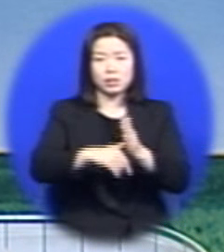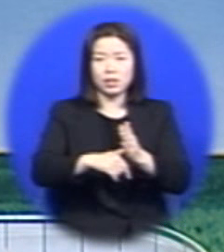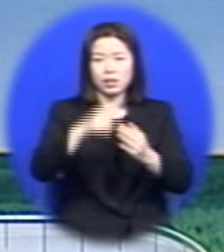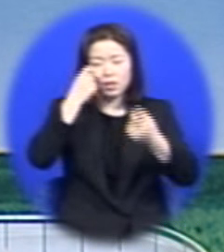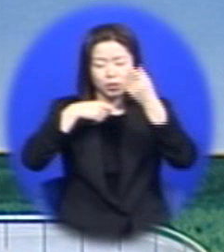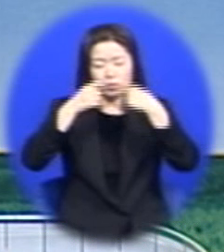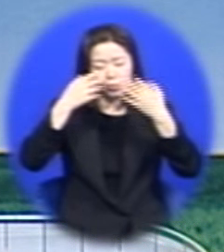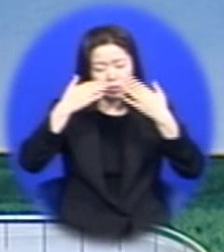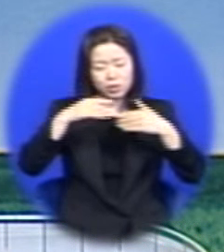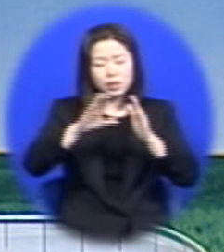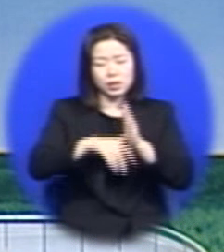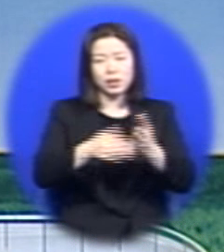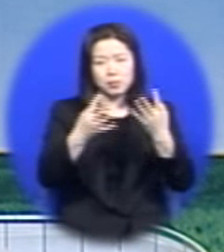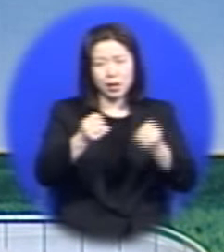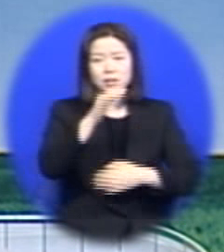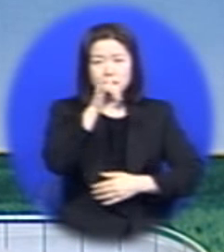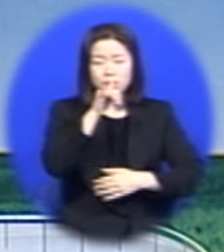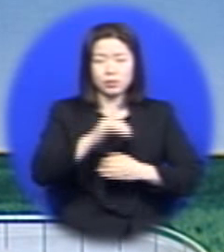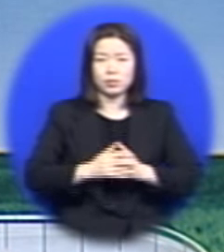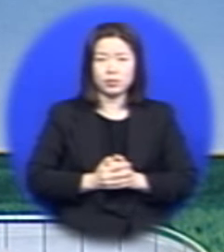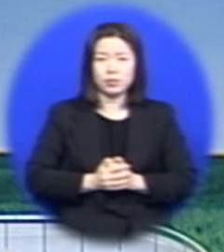눈물 흘렸던 때도 여러 번 있어요.